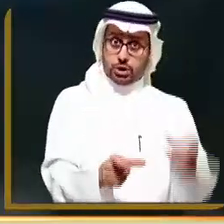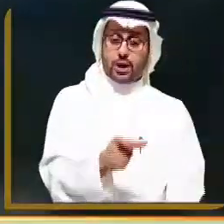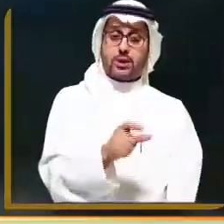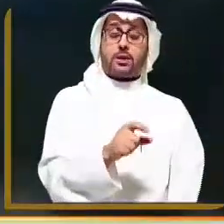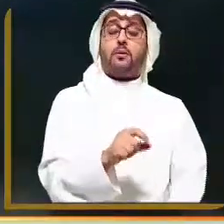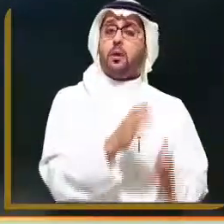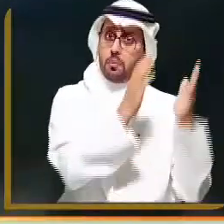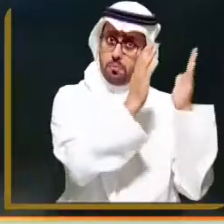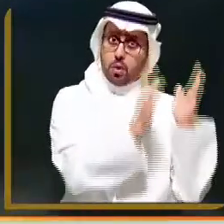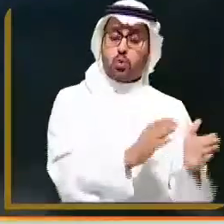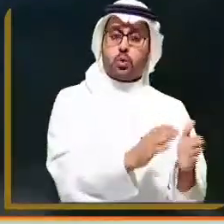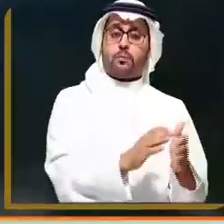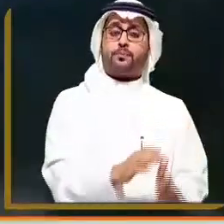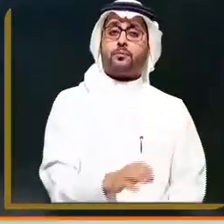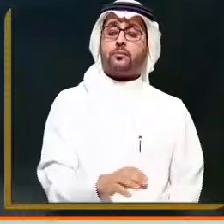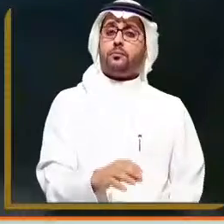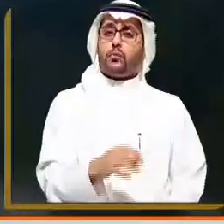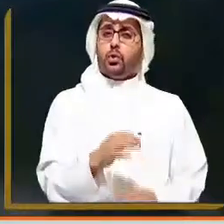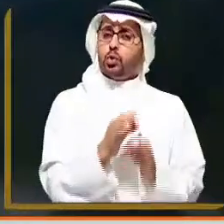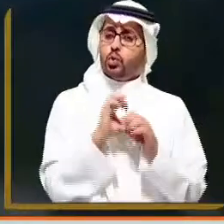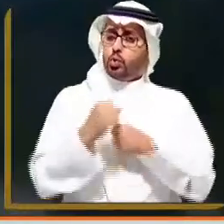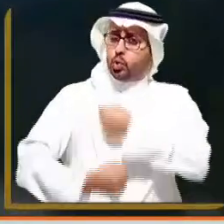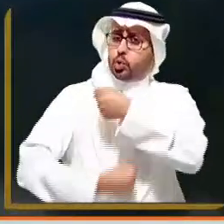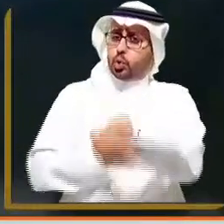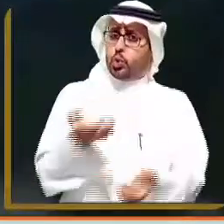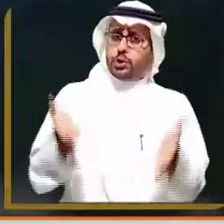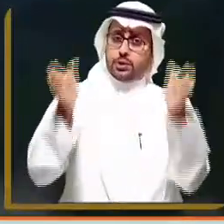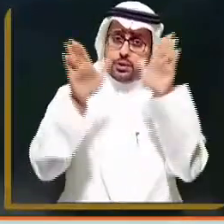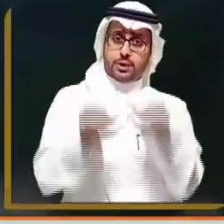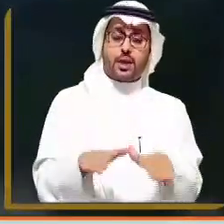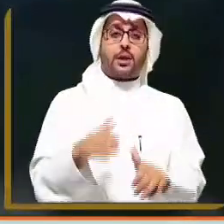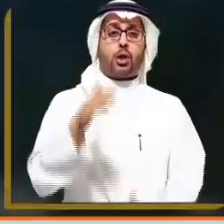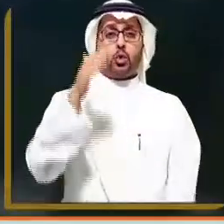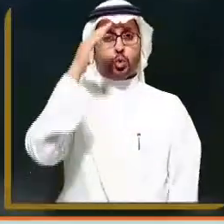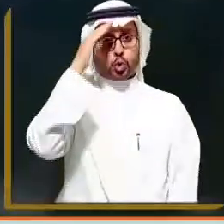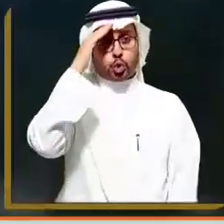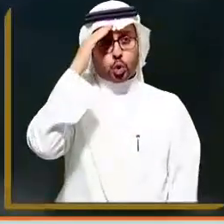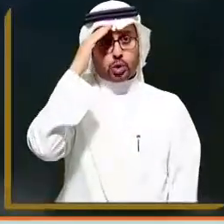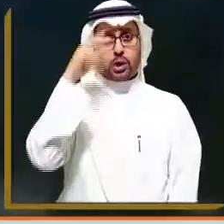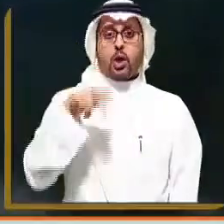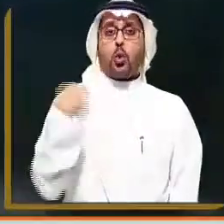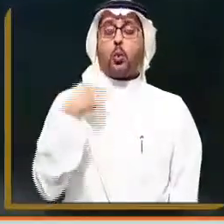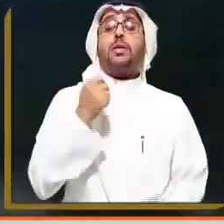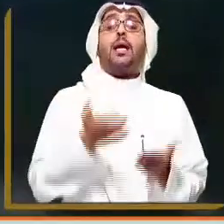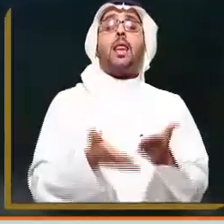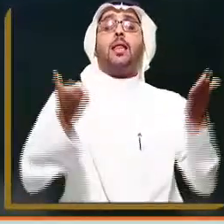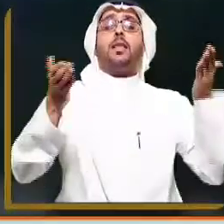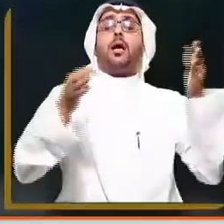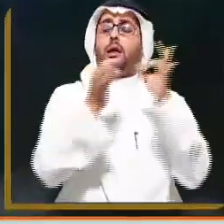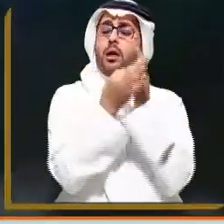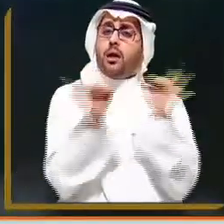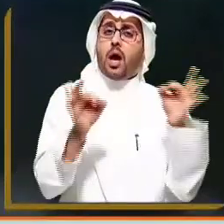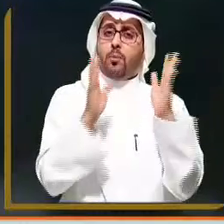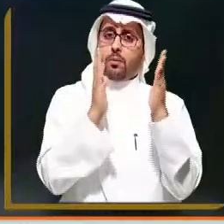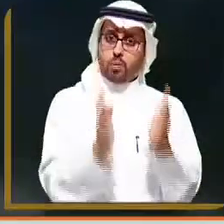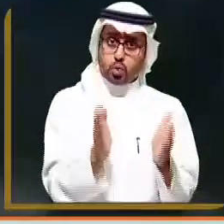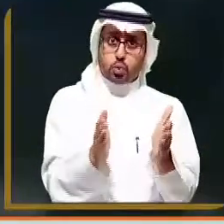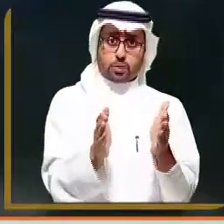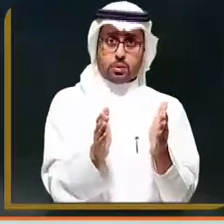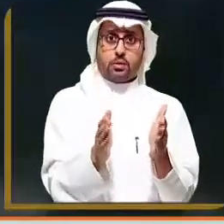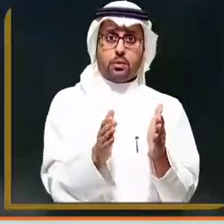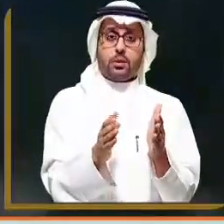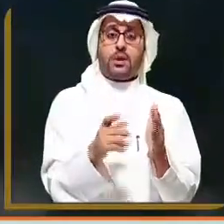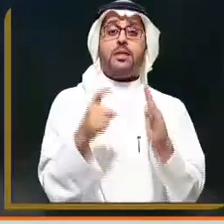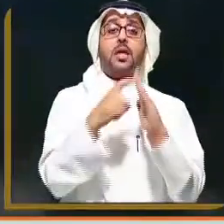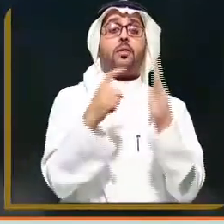ساعة. أيضا متطوع ومتطوعة. كان لمسجد قباء 250 متطوع فقط كان له نصيب